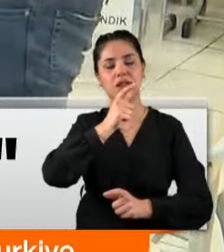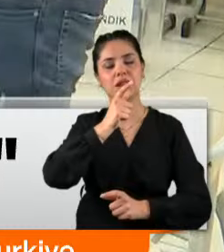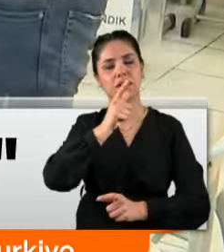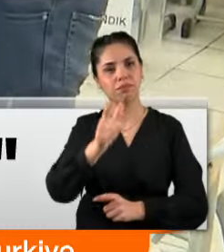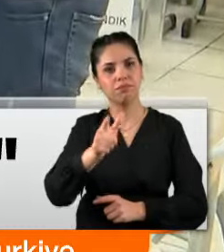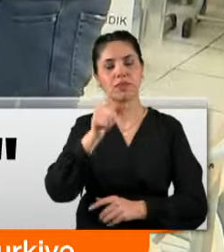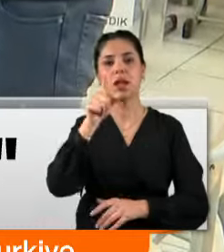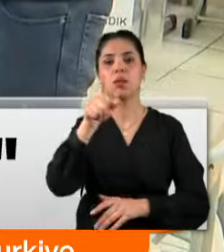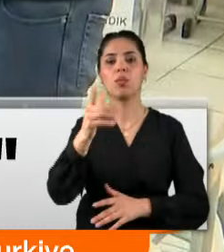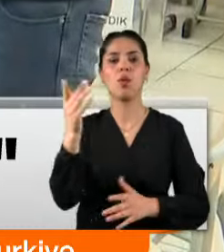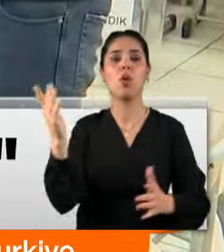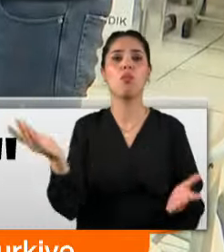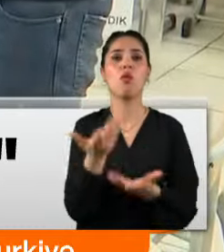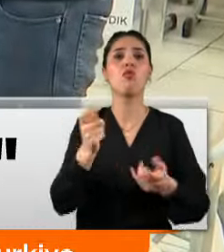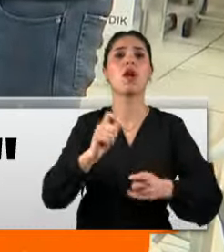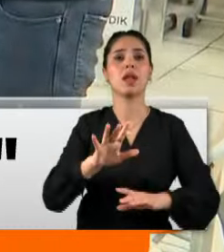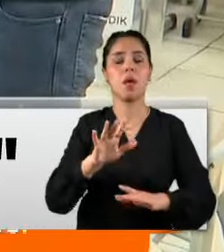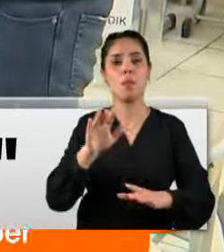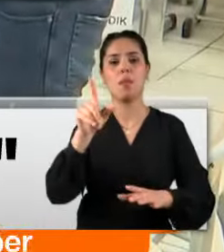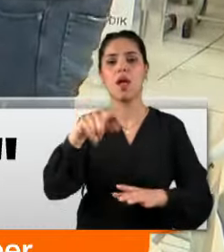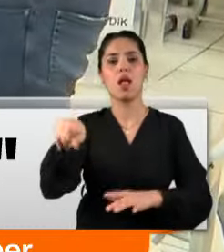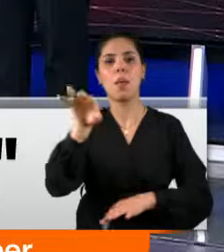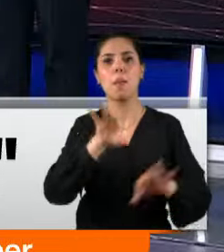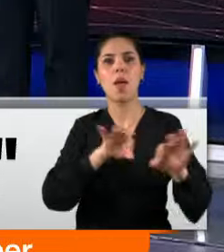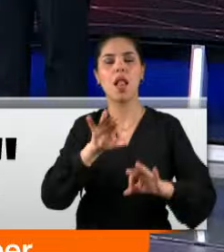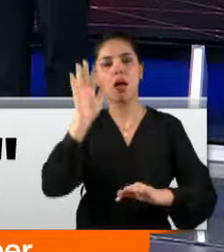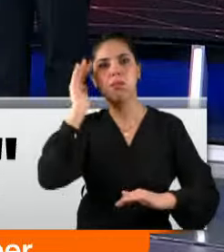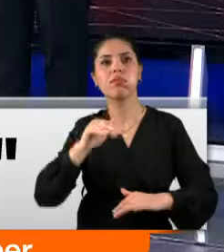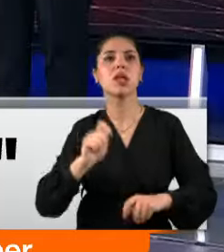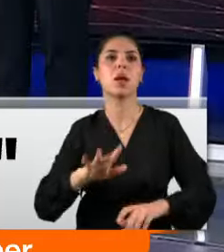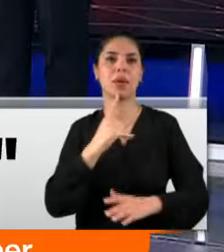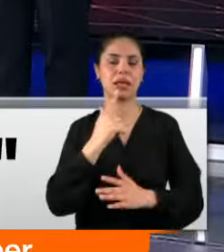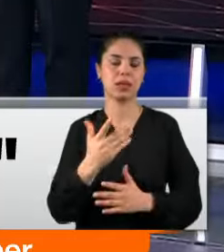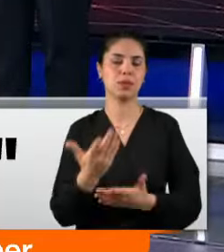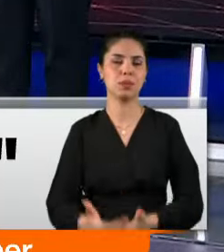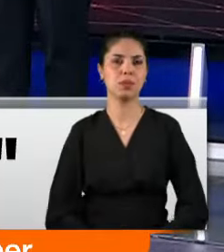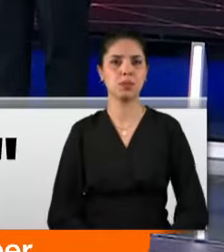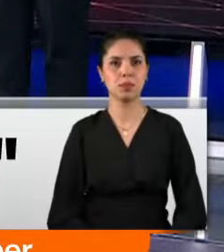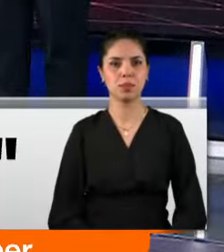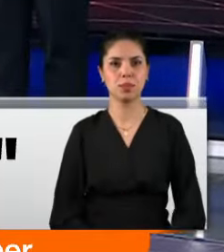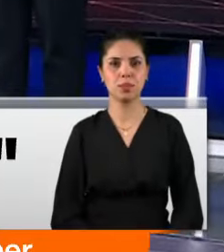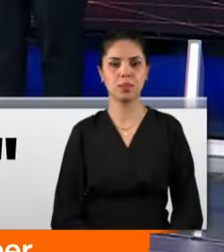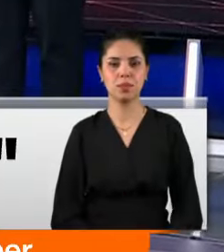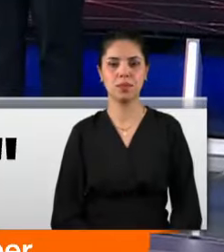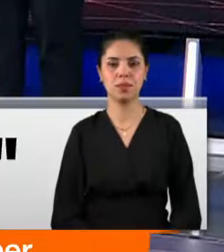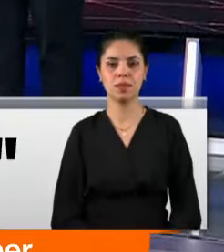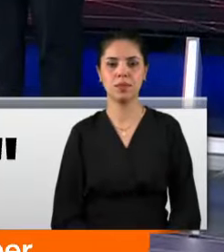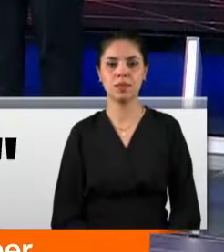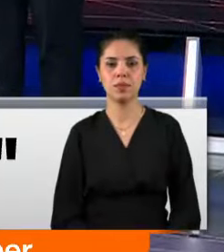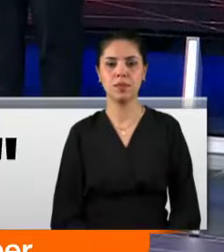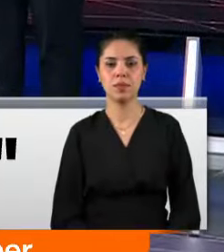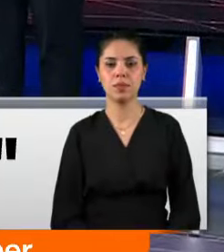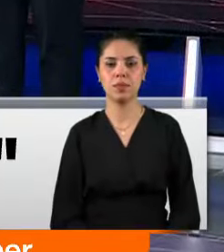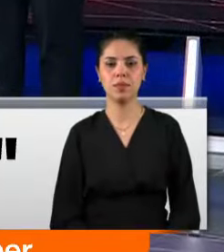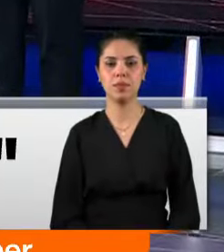aday rehavet uyarısında bulundu, oyuna gelmeyelim dedi. Sandık görevlilerimiz seçim kurullarına mühürlü